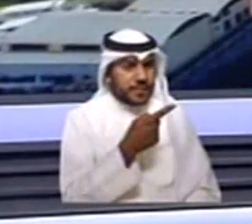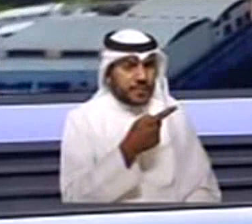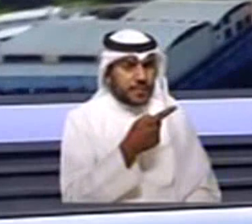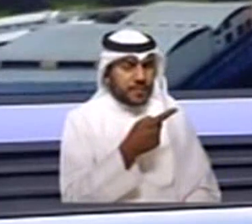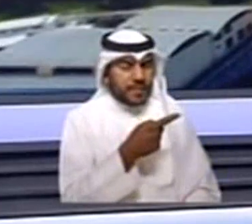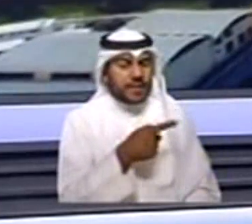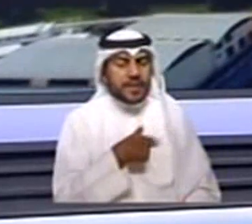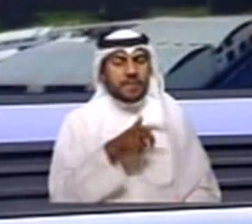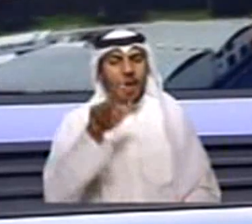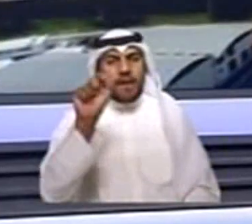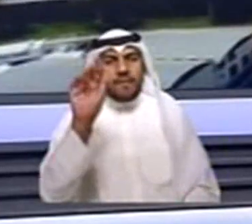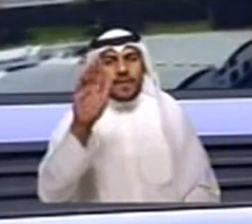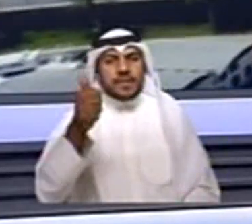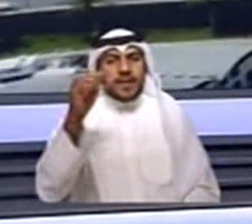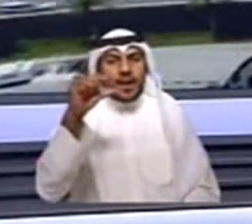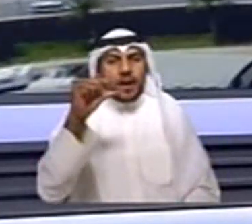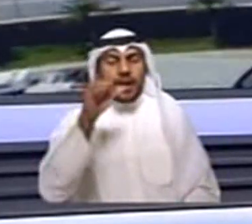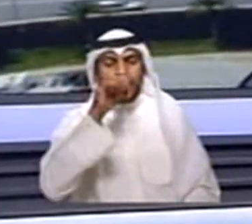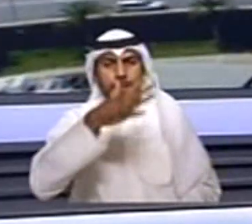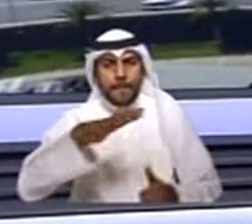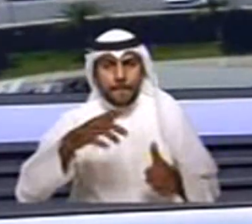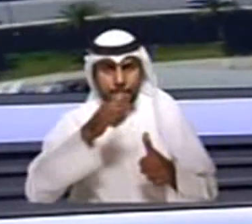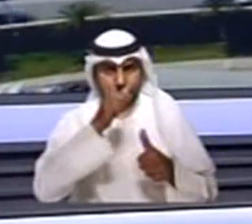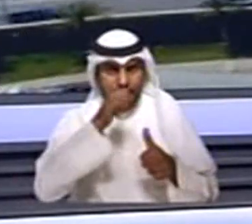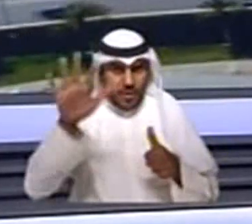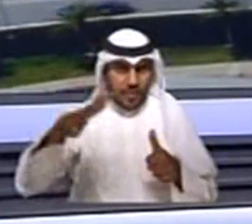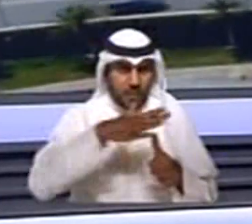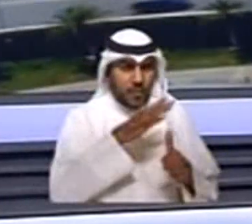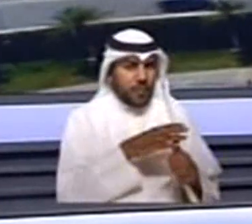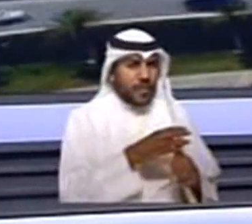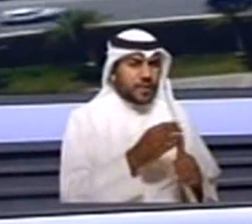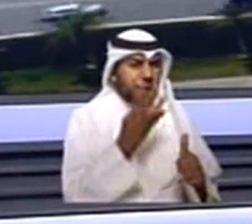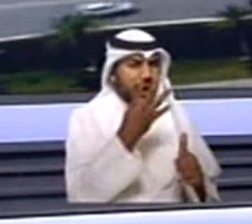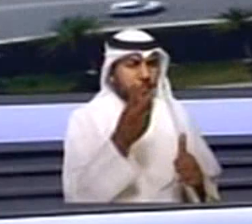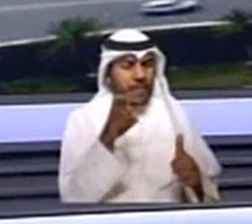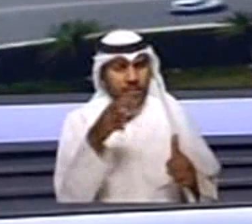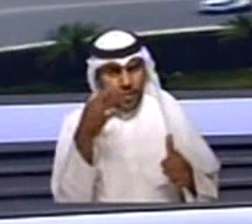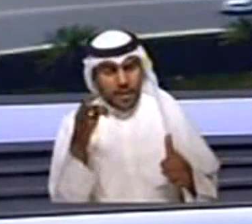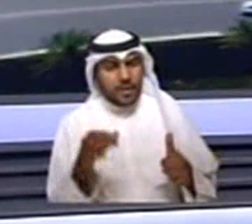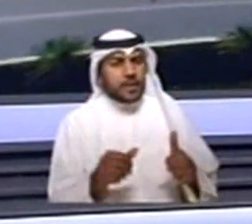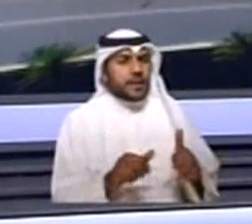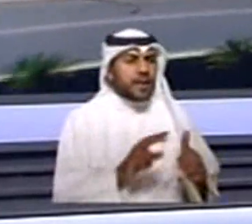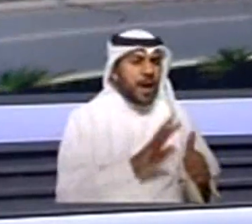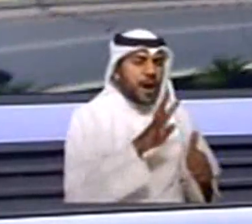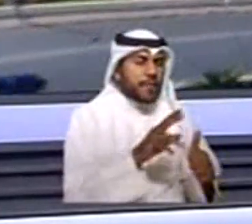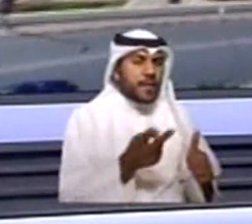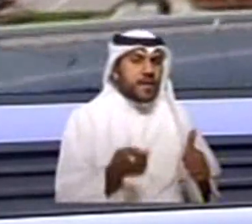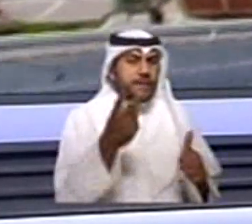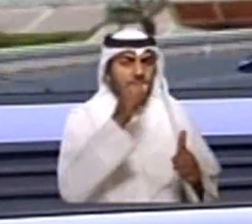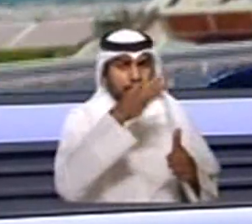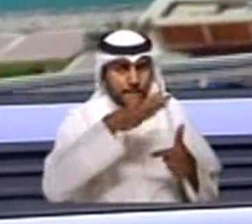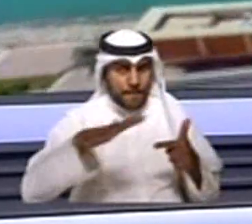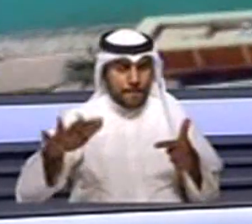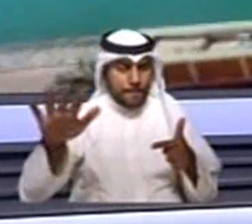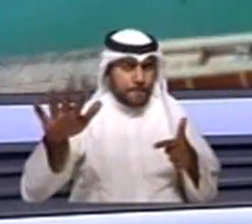فترات الفساد بإذن الله، المد الأول راح يكون الساعة 4:38 دقيقة صباحا، والمد الثاني الساعة 4:07 دقائق مساء، والجزر